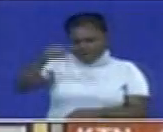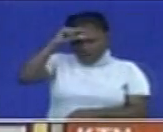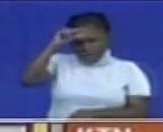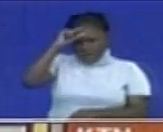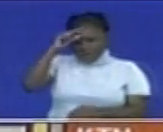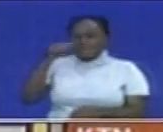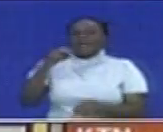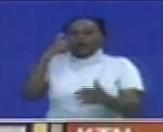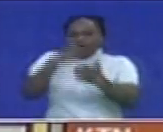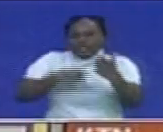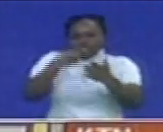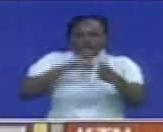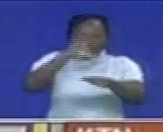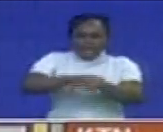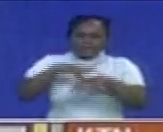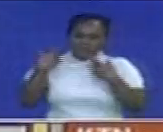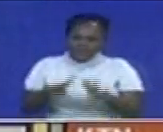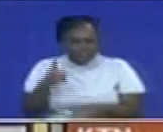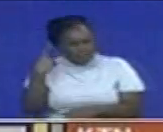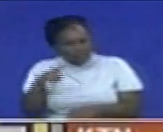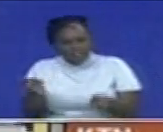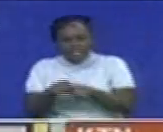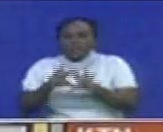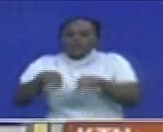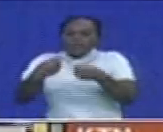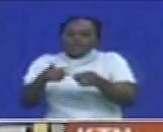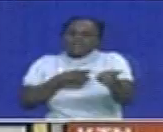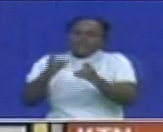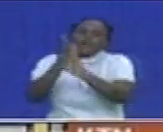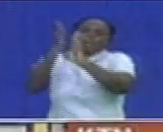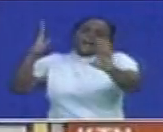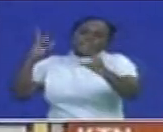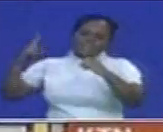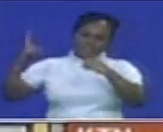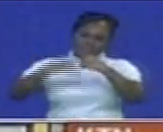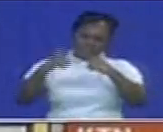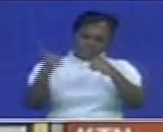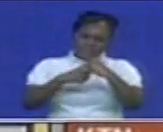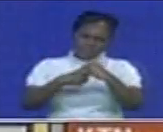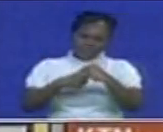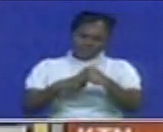imegharimia mazishi ya waathiriwa na kutoa usafiri wa mabasi sita kwa familia za marehemu.